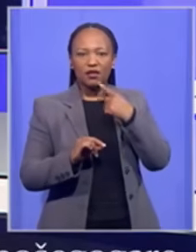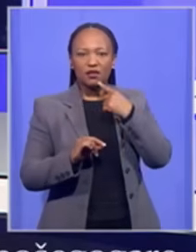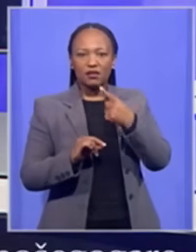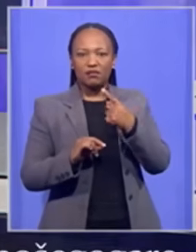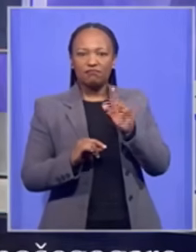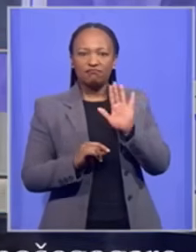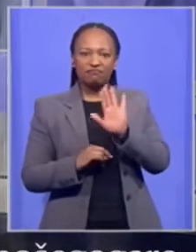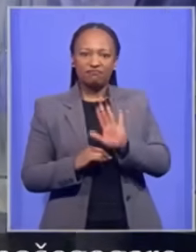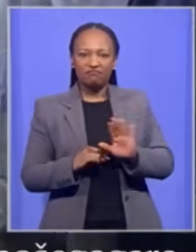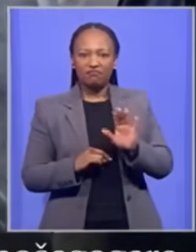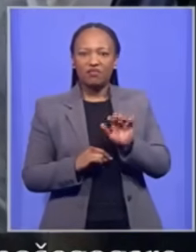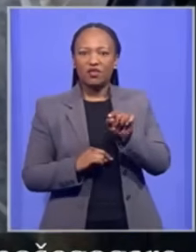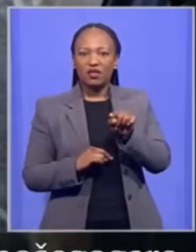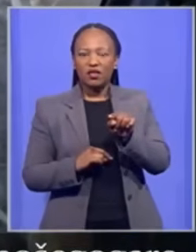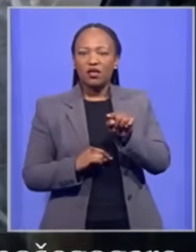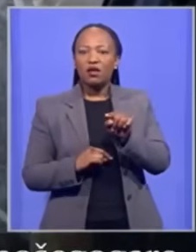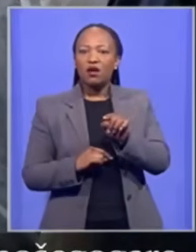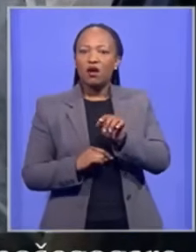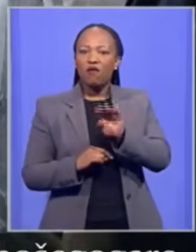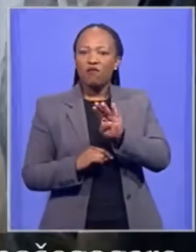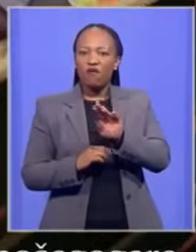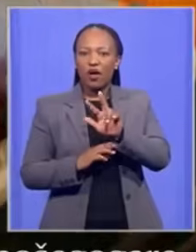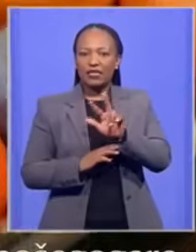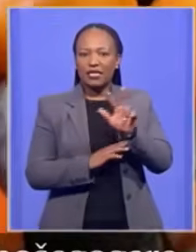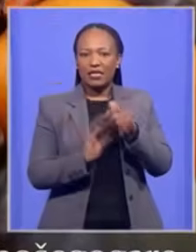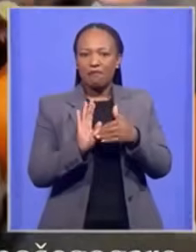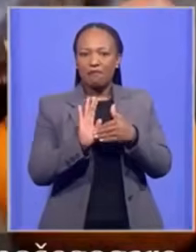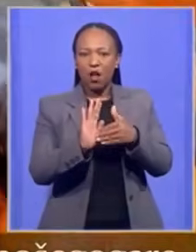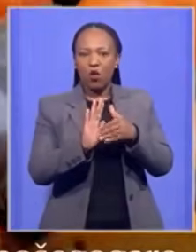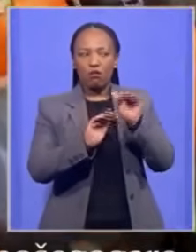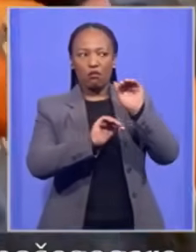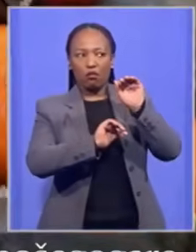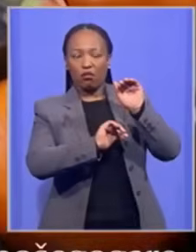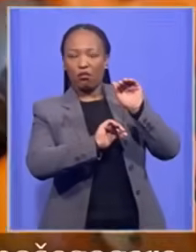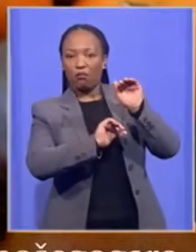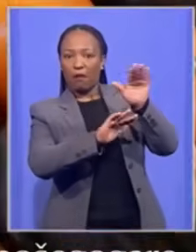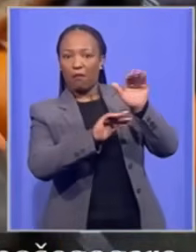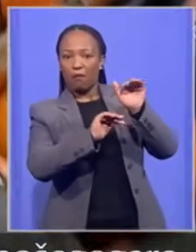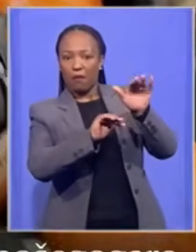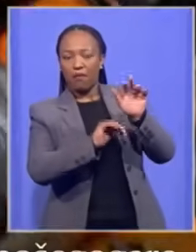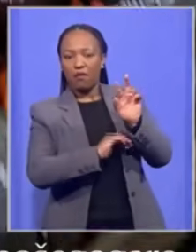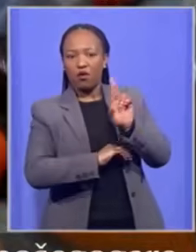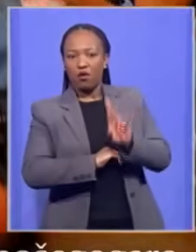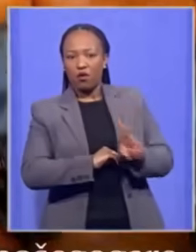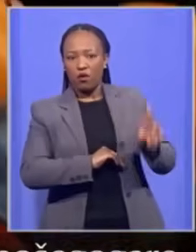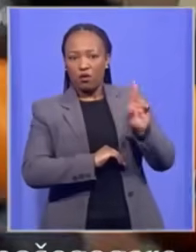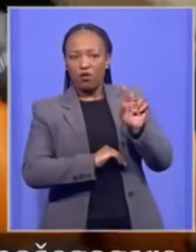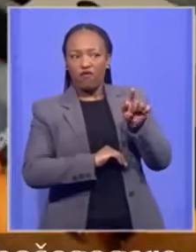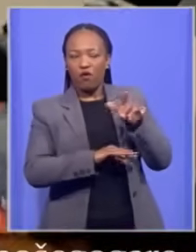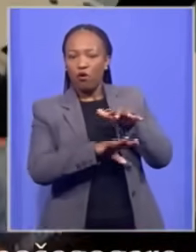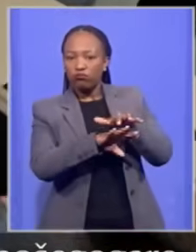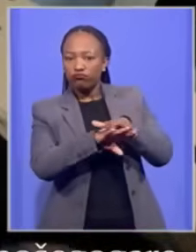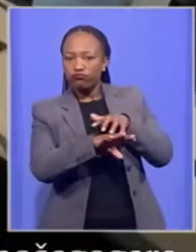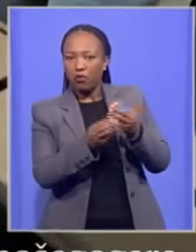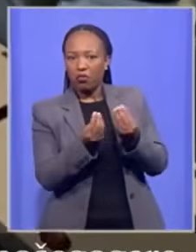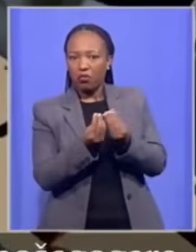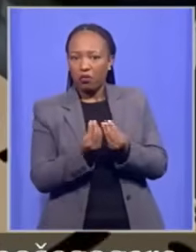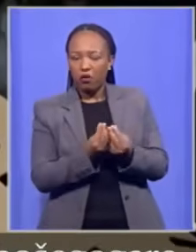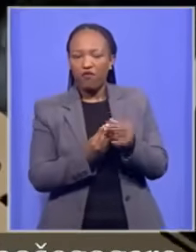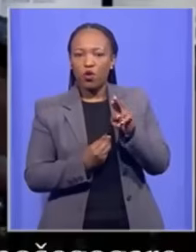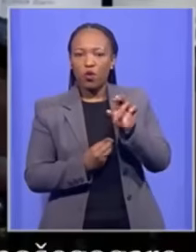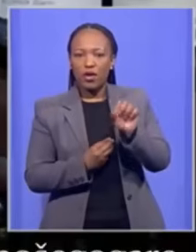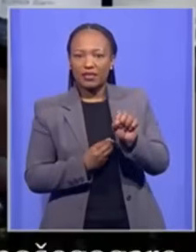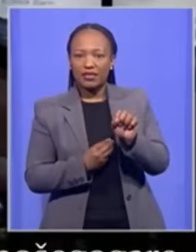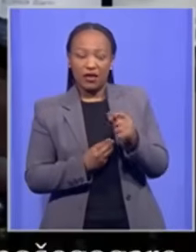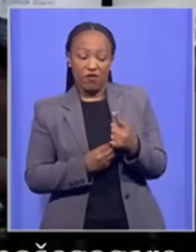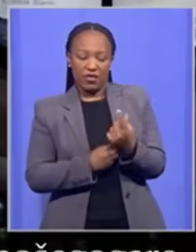go boleng bja dimilione tše 466 tša diranta go ditšweletšo tša temo go naga ya US ngwaga